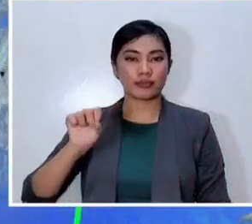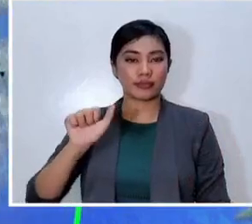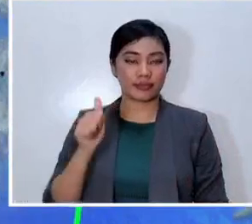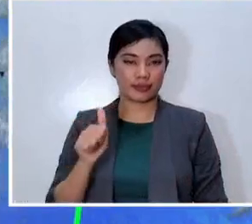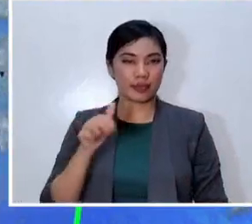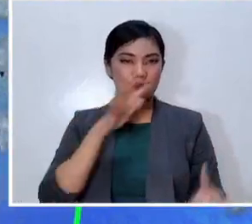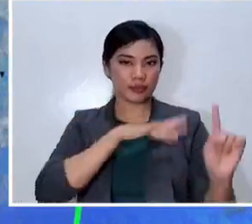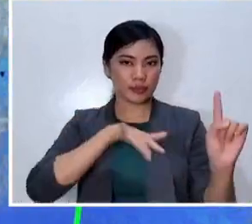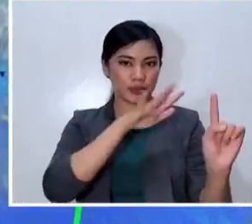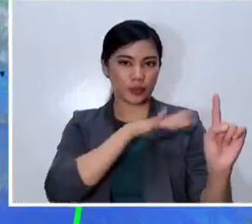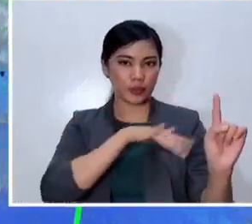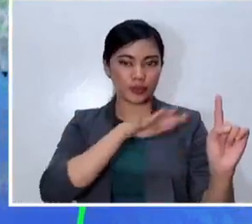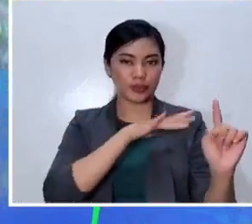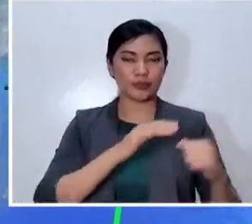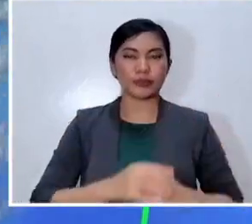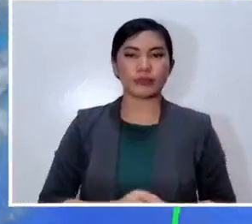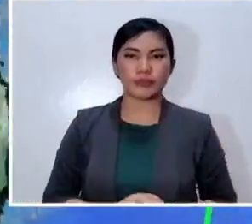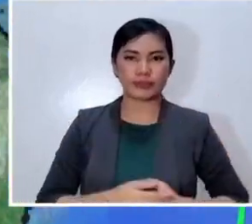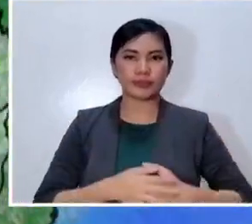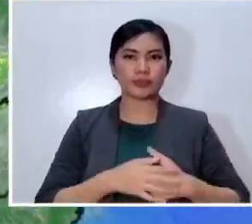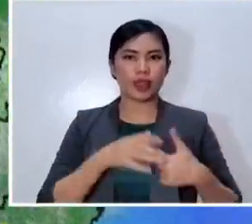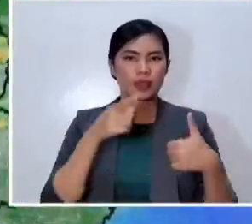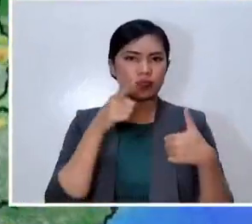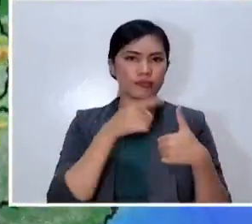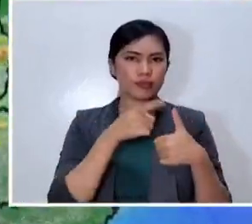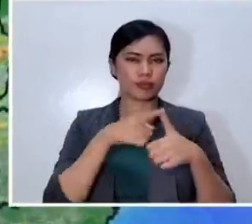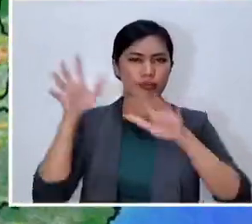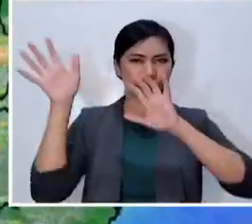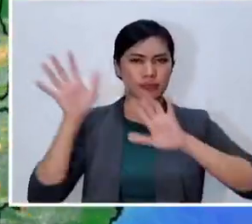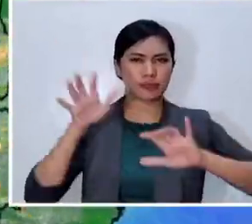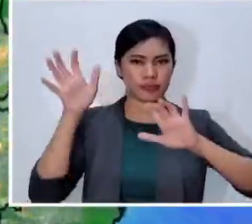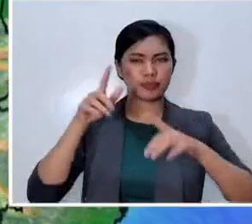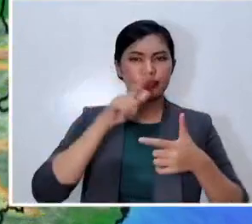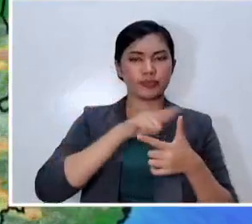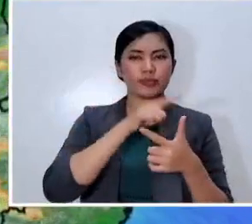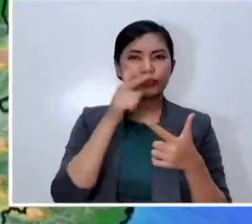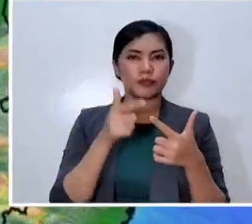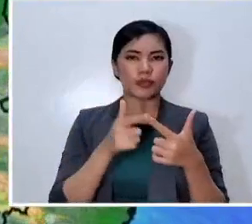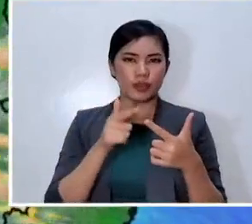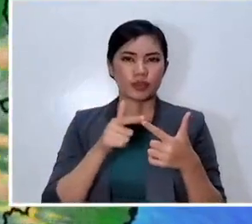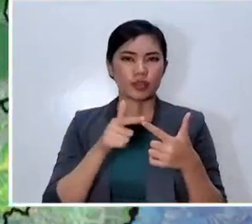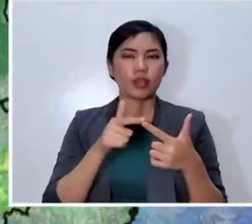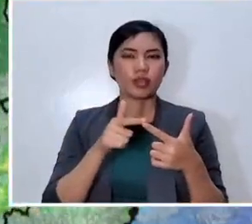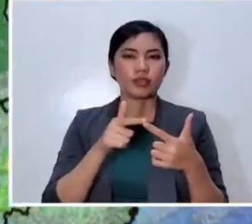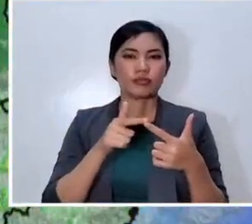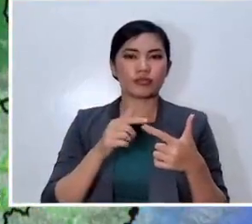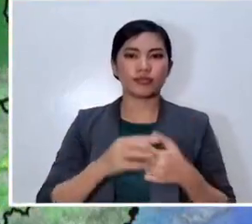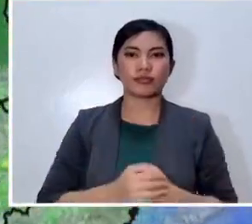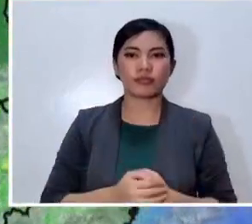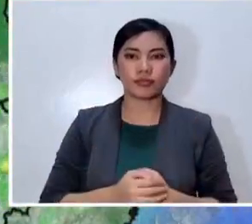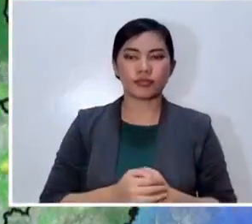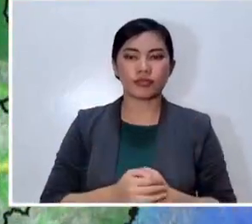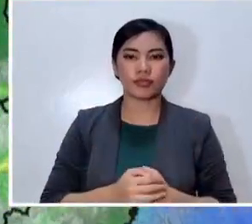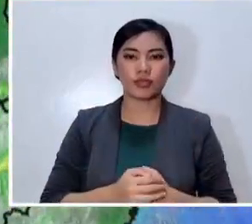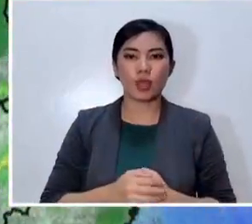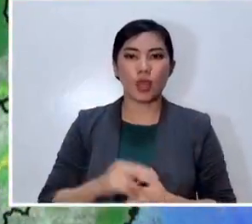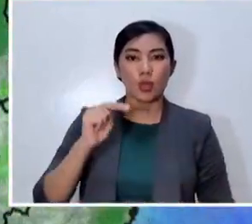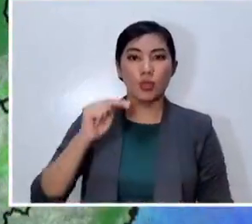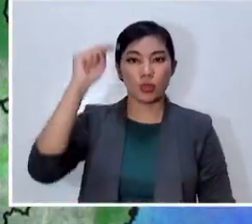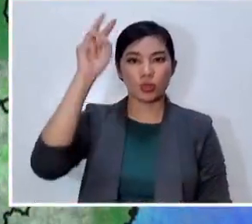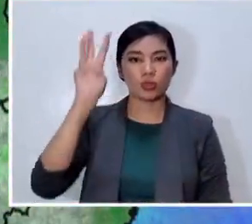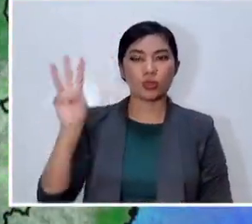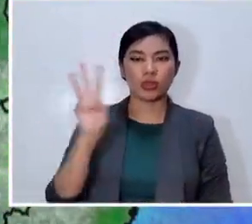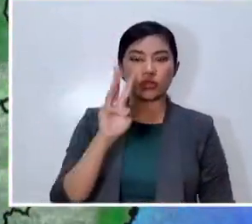Goryo. At ang pangalawa, mas malapit na sa Tropical Storm Lupit. Ito yung nasa 525 kilometers north-northwest ng Itbayat,